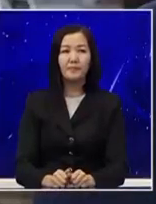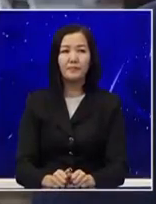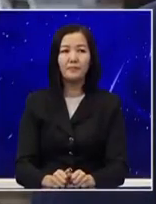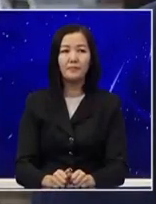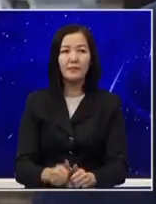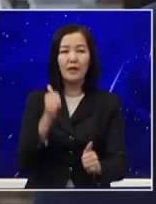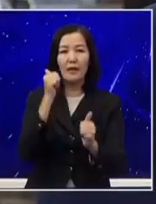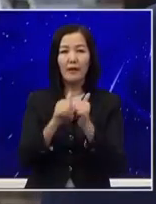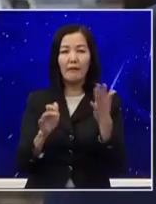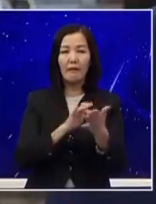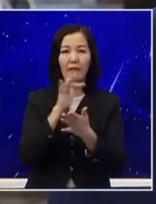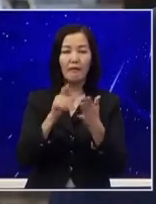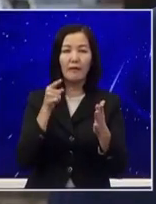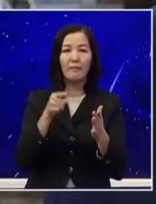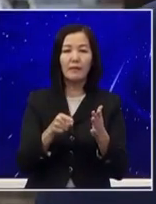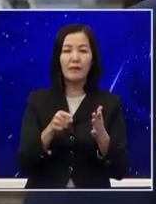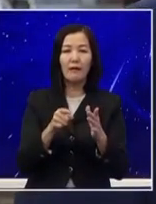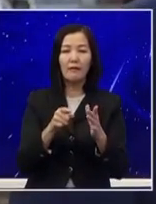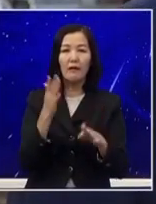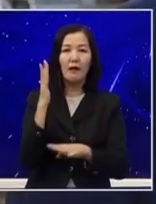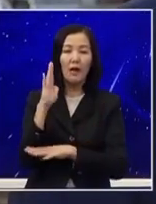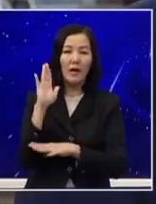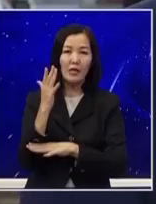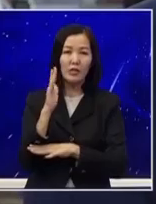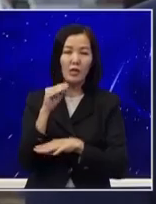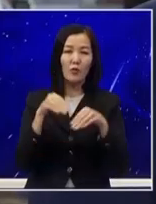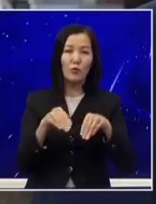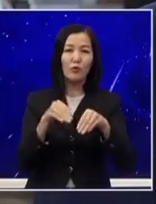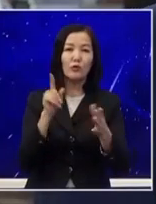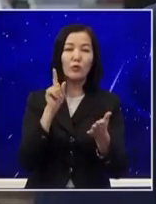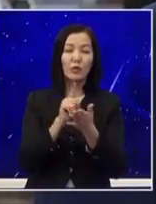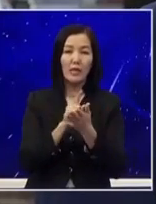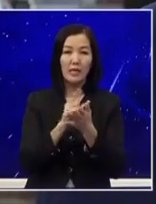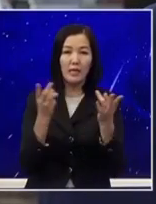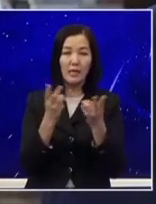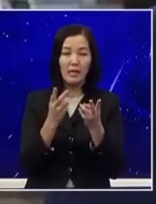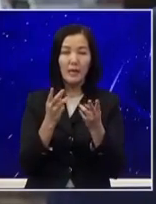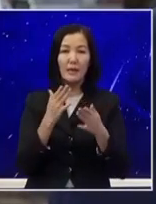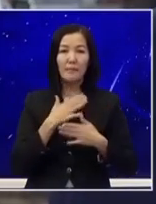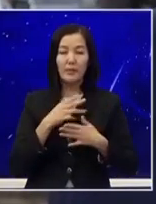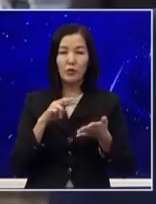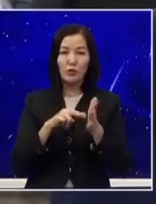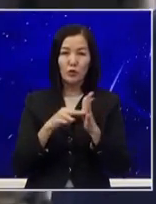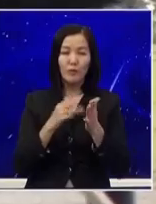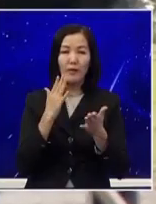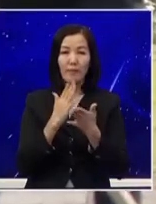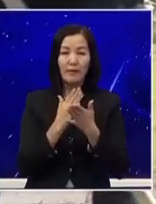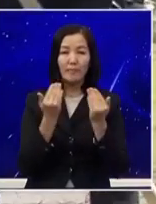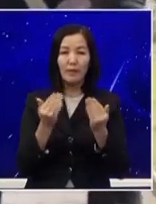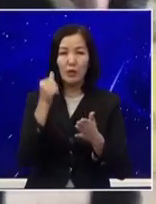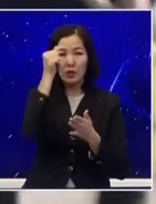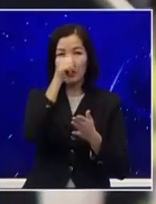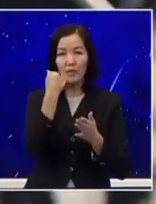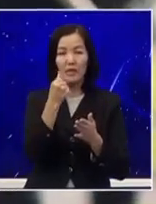Әр қалада қанша мыңдаған талдар отырғызылу керек. Сол шараларды орындауында бізде план жасалған биылғы